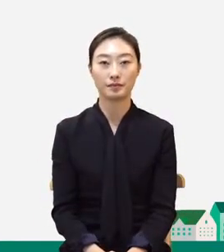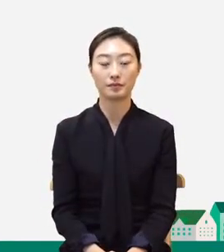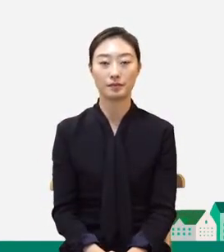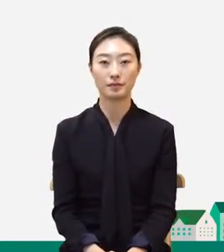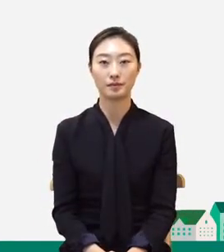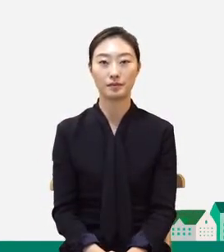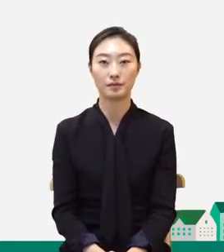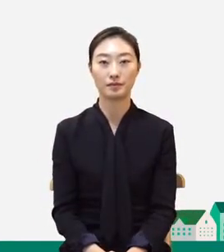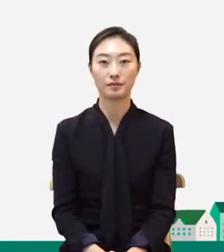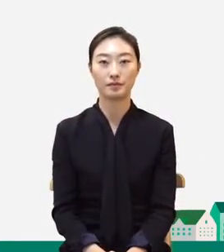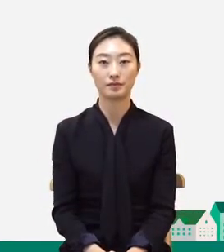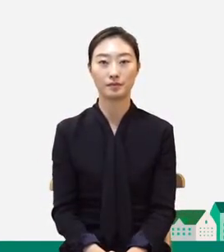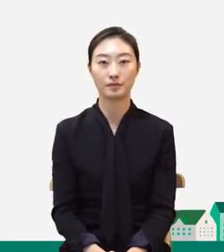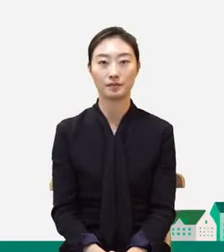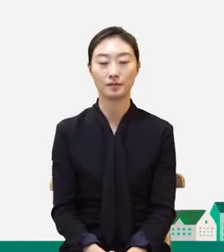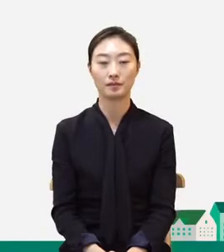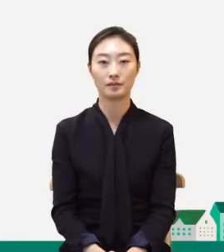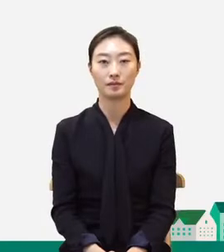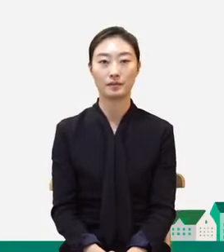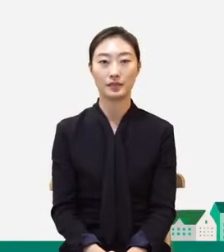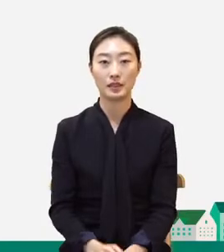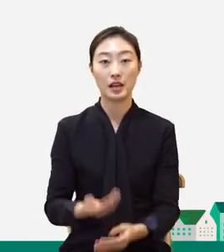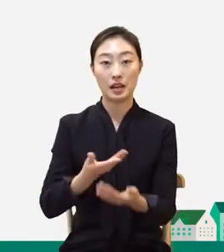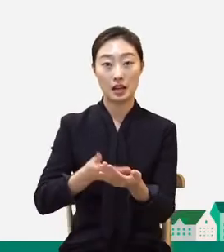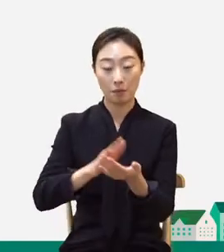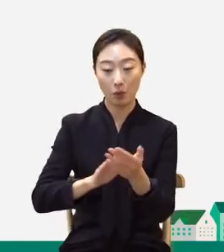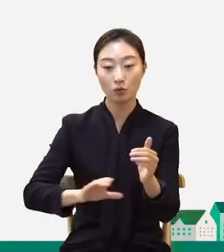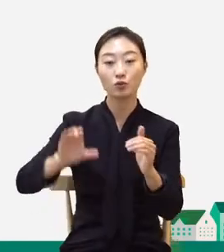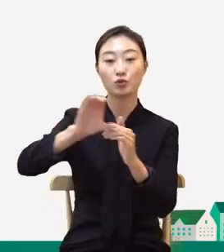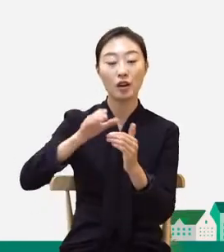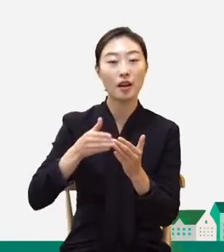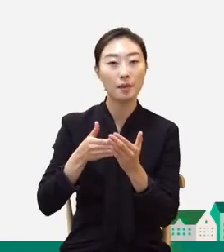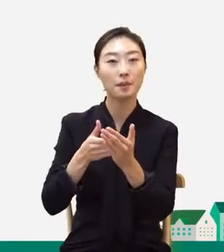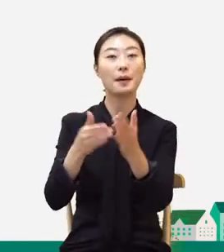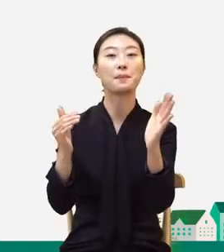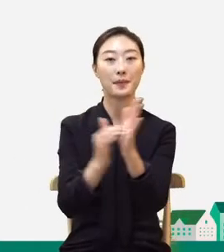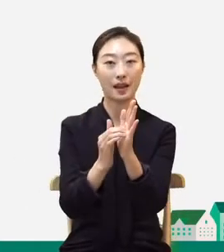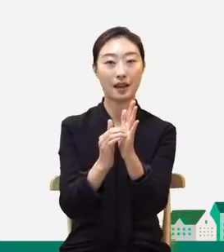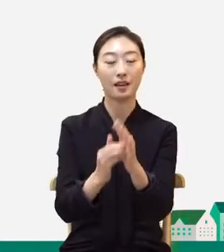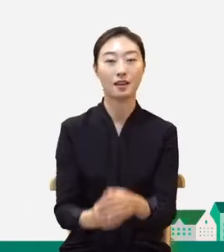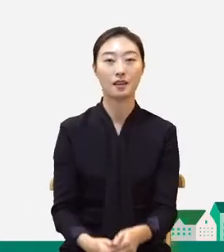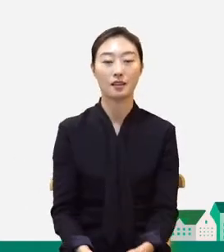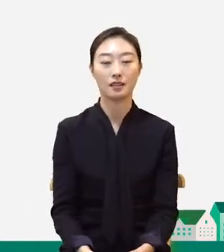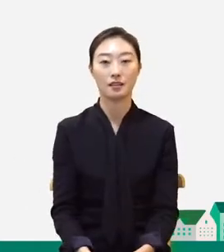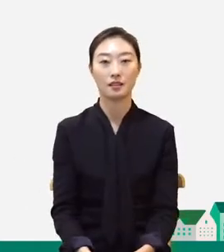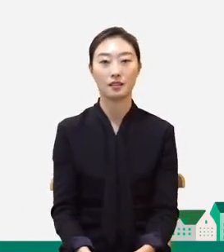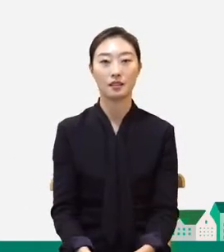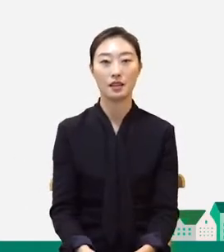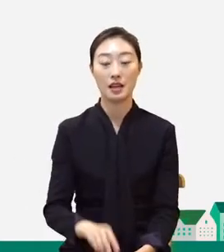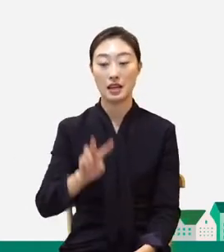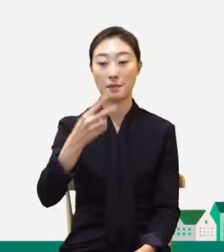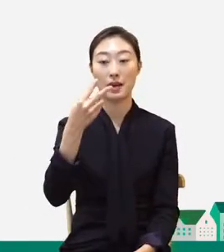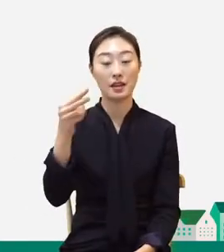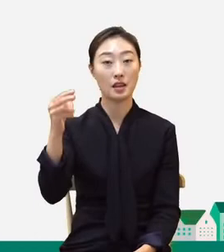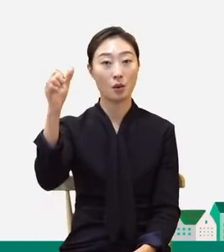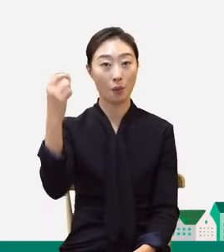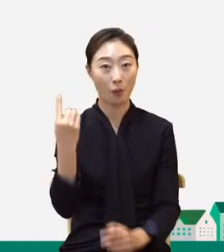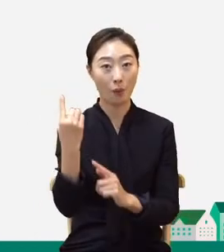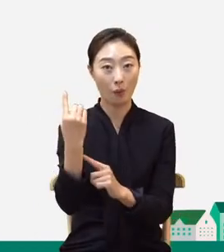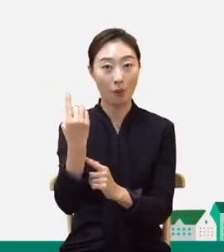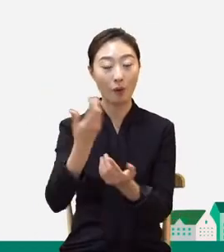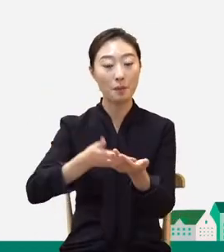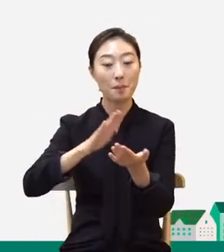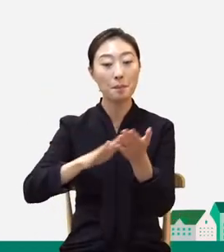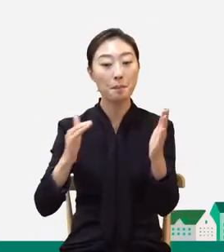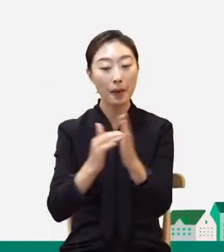더불어서 저희 그 운영 기간이 리모델링을 추가로 진행했는데요. 저희 202호의 리모델링한